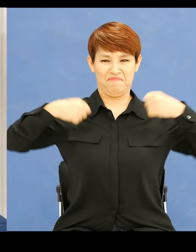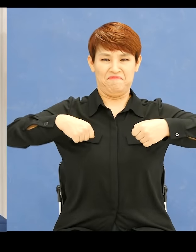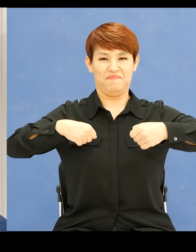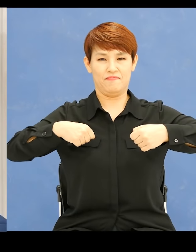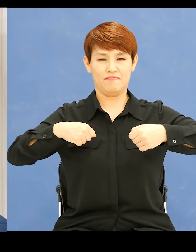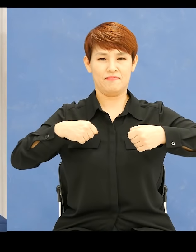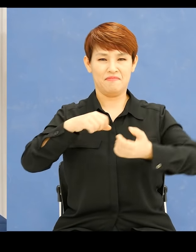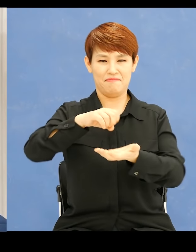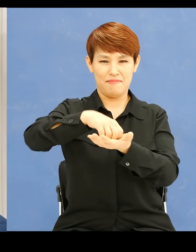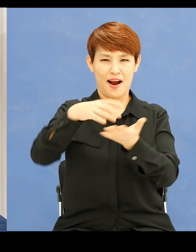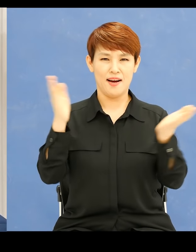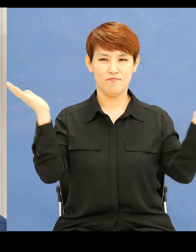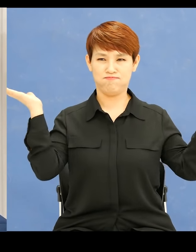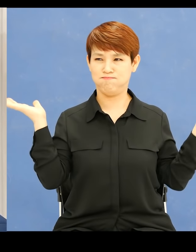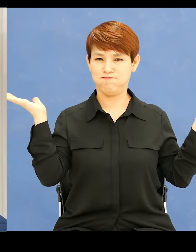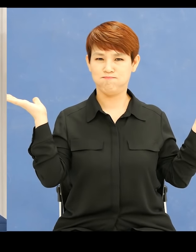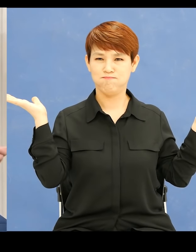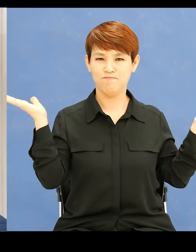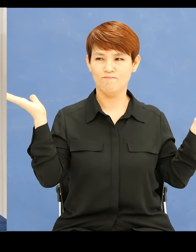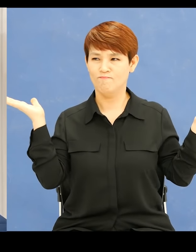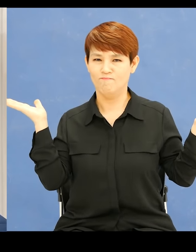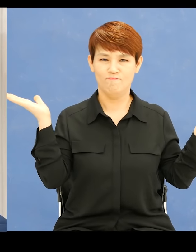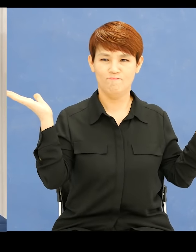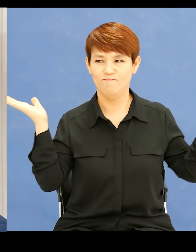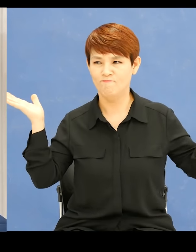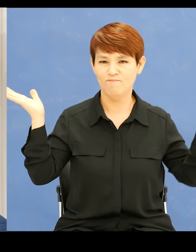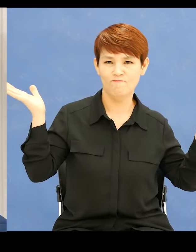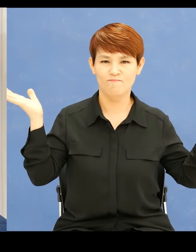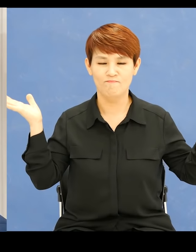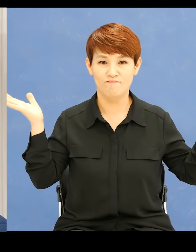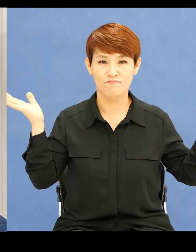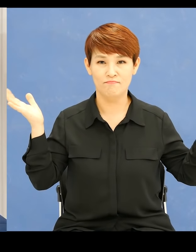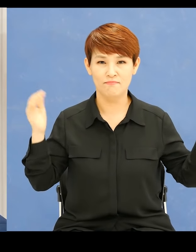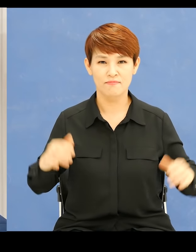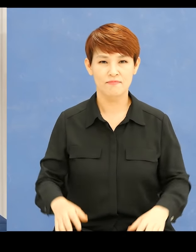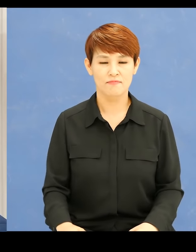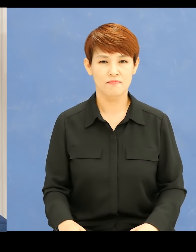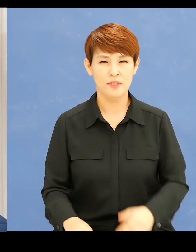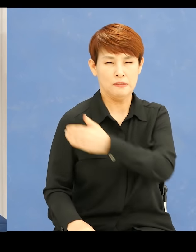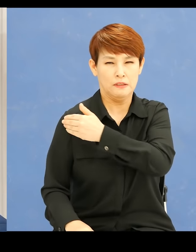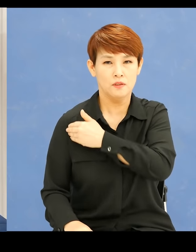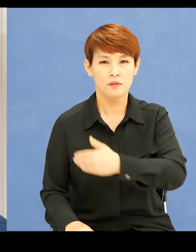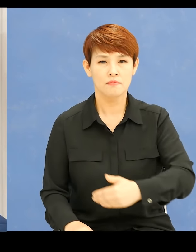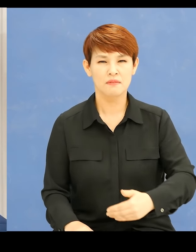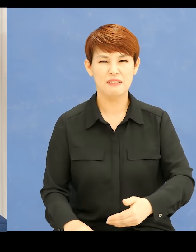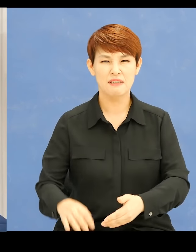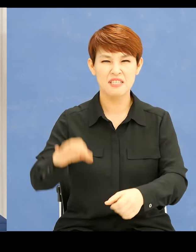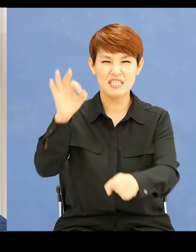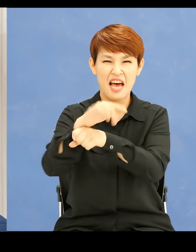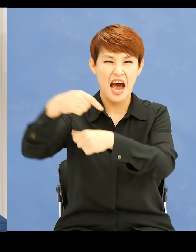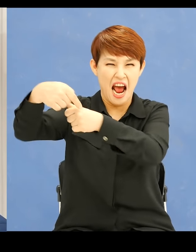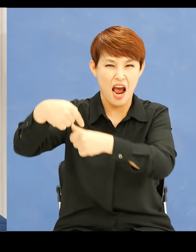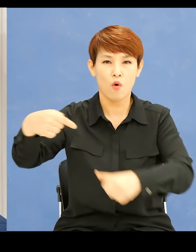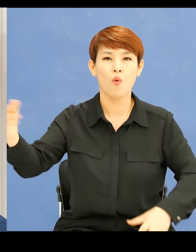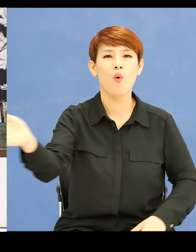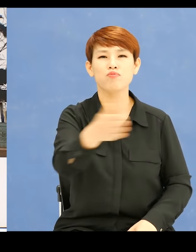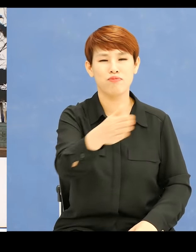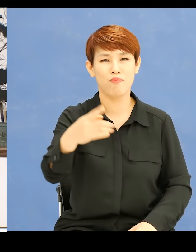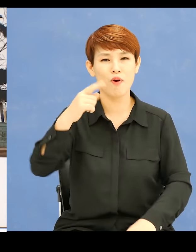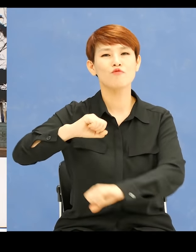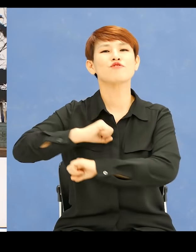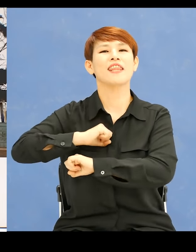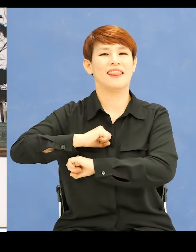딱 내려가지고 도넛 이제 트레이를 들고 이렇게 들어가니까 네. 이제 막 저한테 이렇게 위협하면서 뭐 사라 뭐 하라 이런 사람은